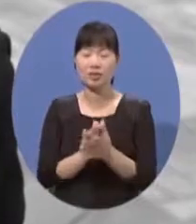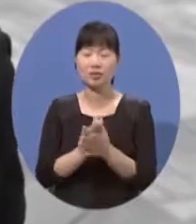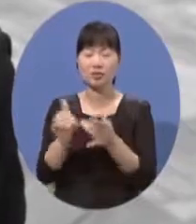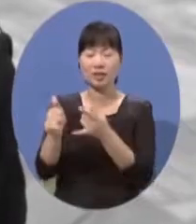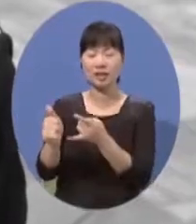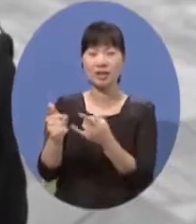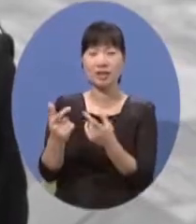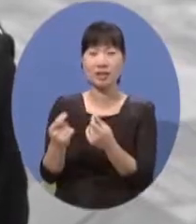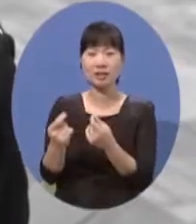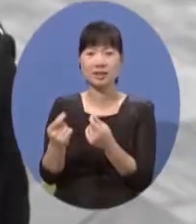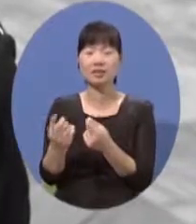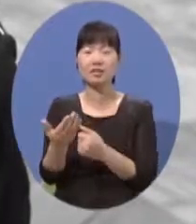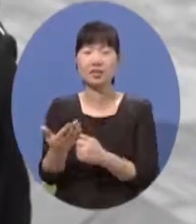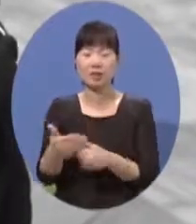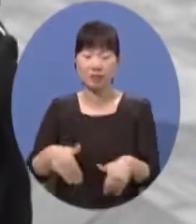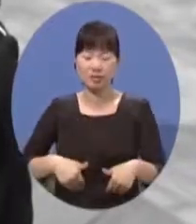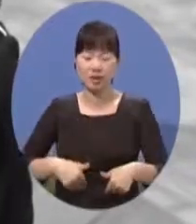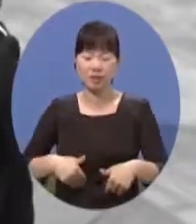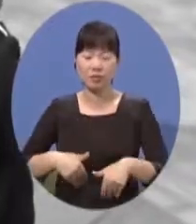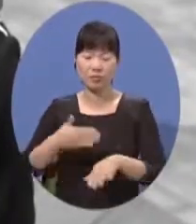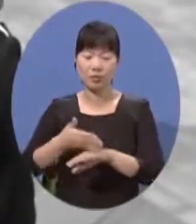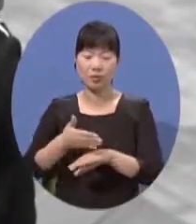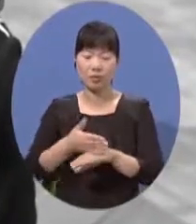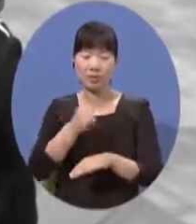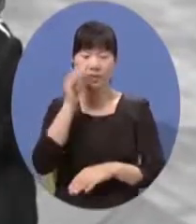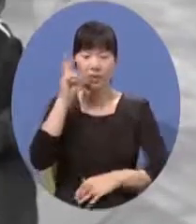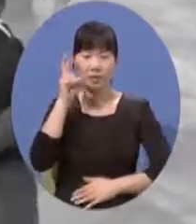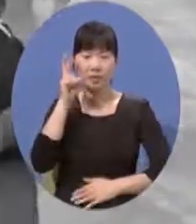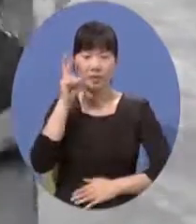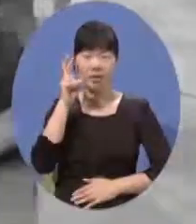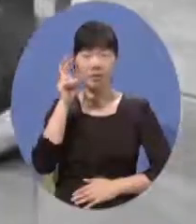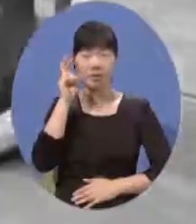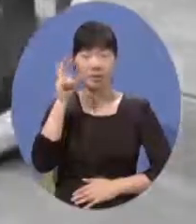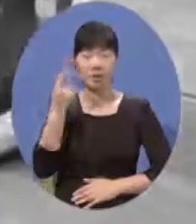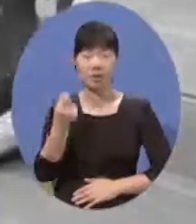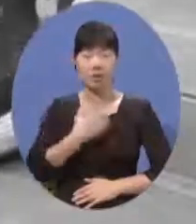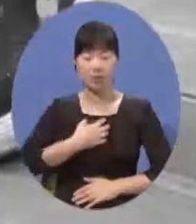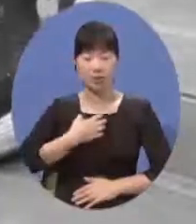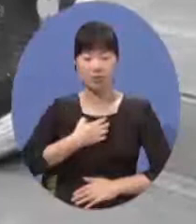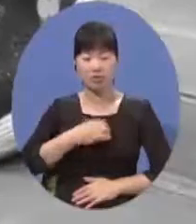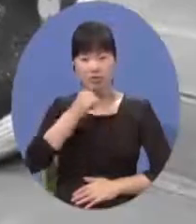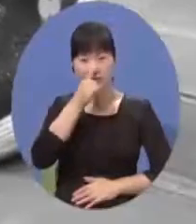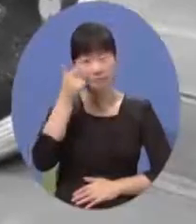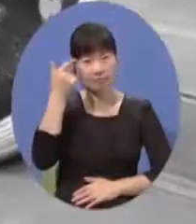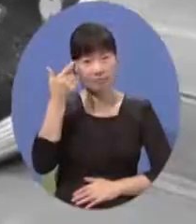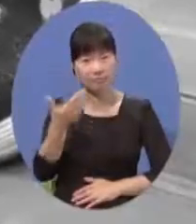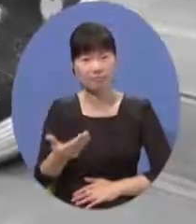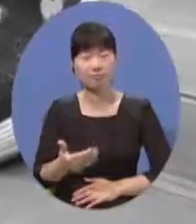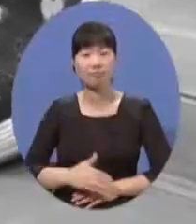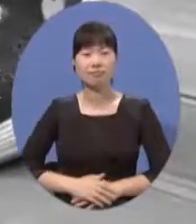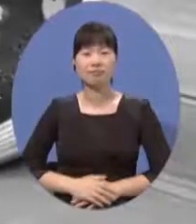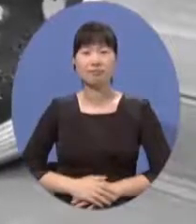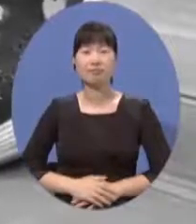친구에겐 그런 네가 필요하고 고마울 거야. 혹시 그런 걱정하니?